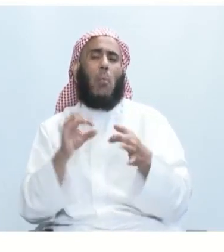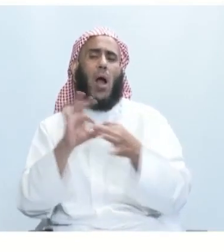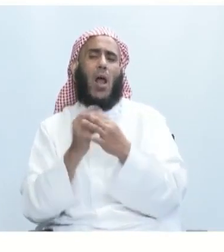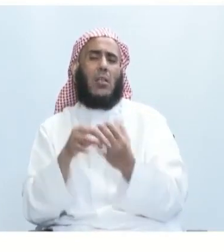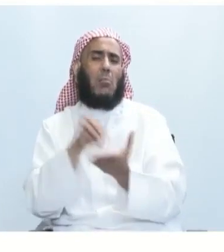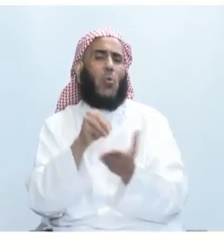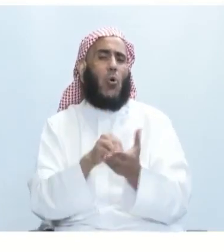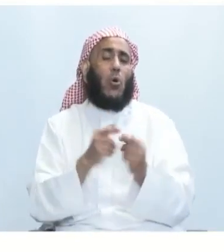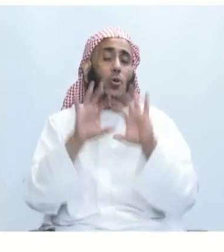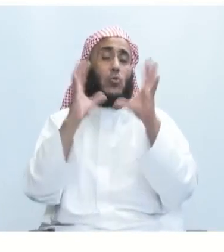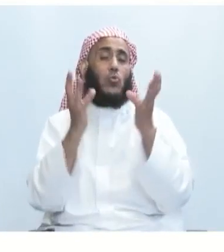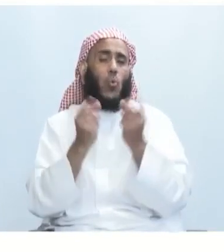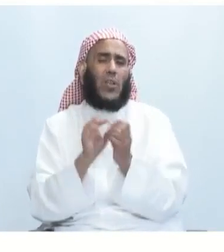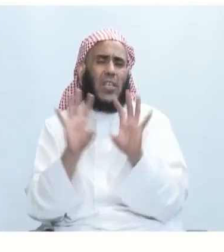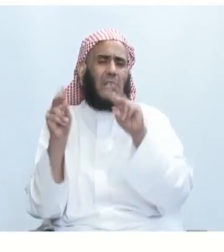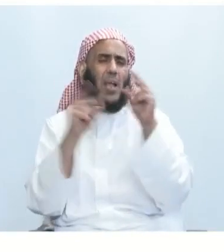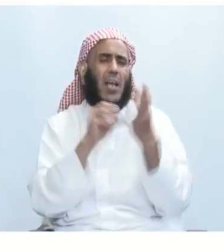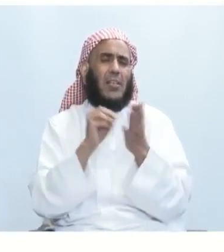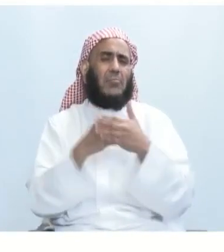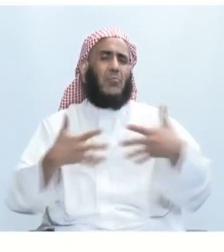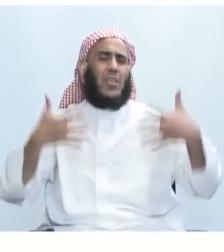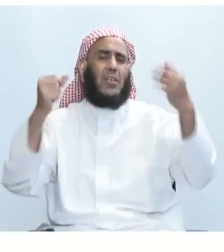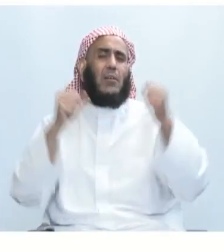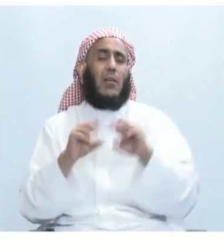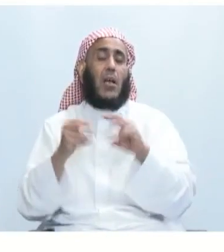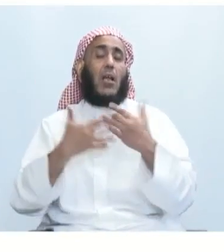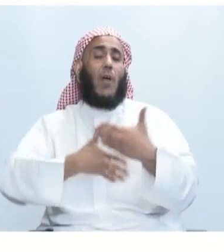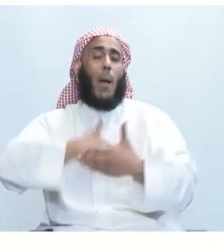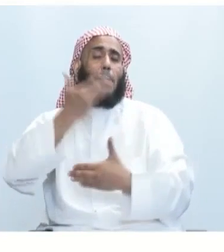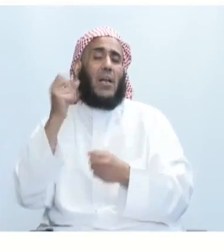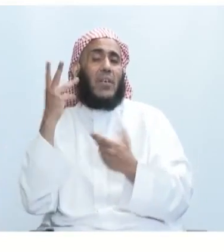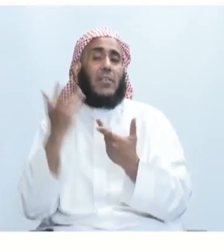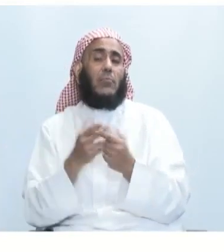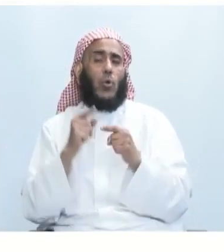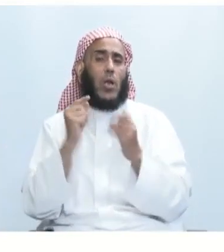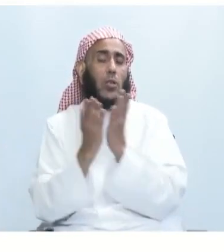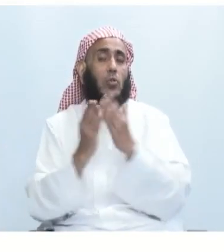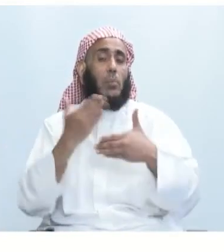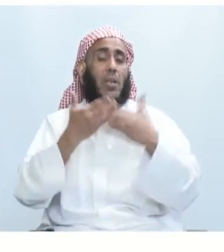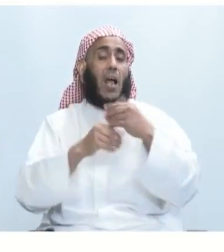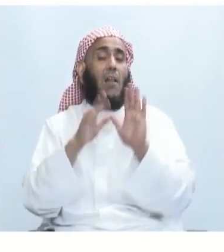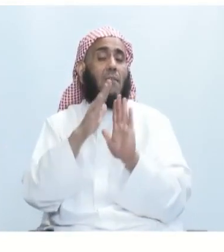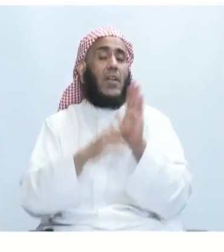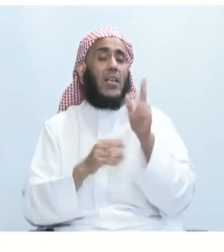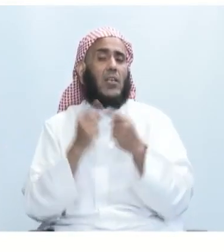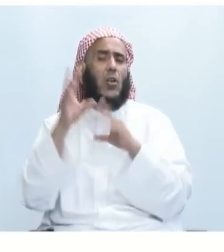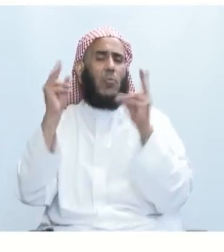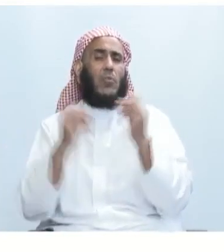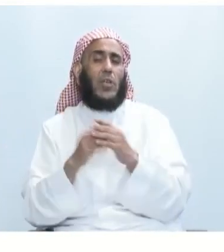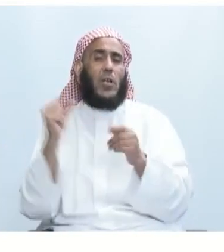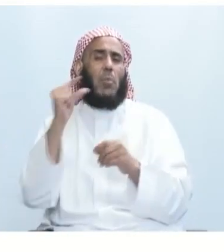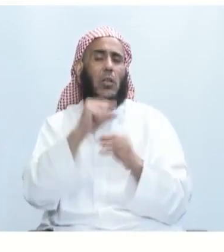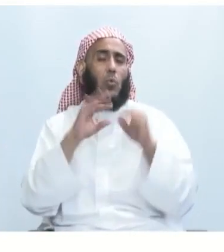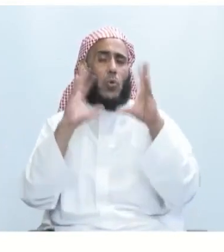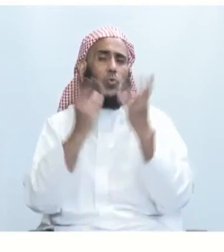الموضوع وما علاقه الصور التي عرضها بموضوعه ثم كيف عبر عن فكرته وحين ندرس البناء الفني للنص فاننا ندرس عباراته